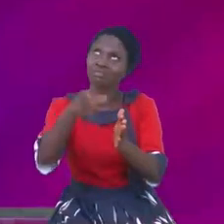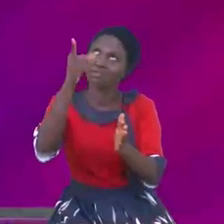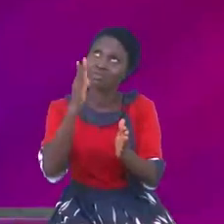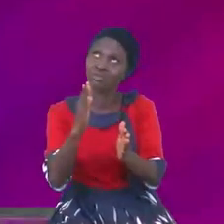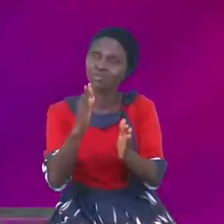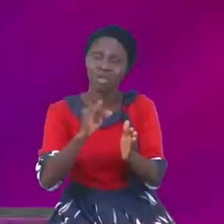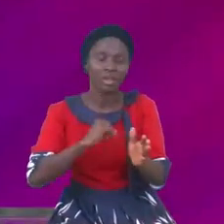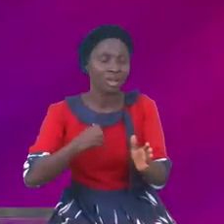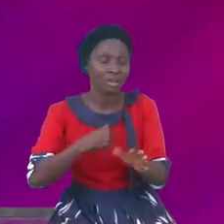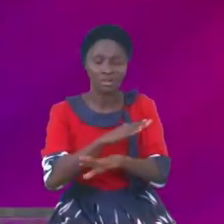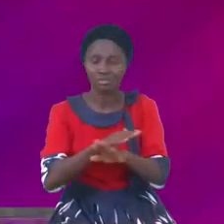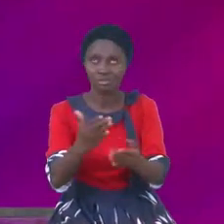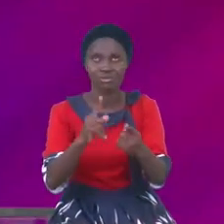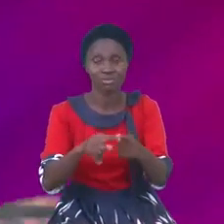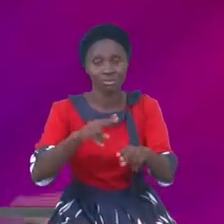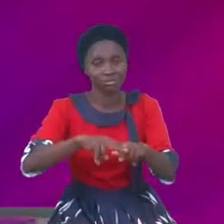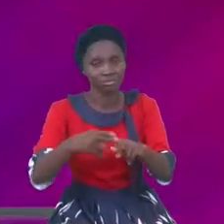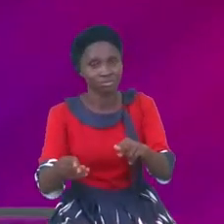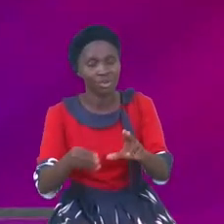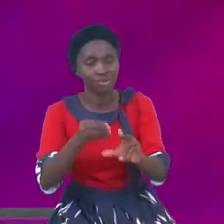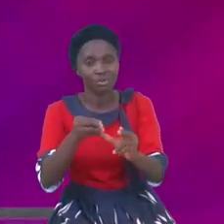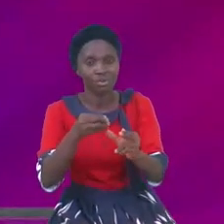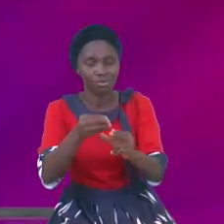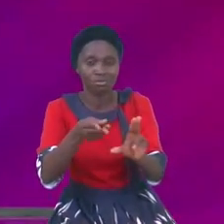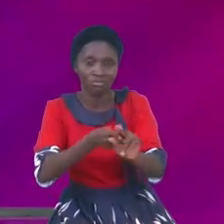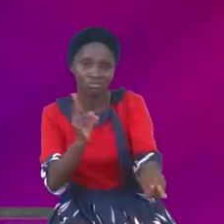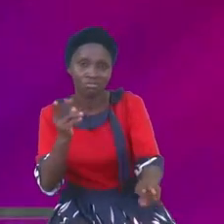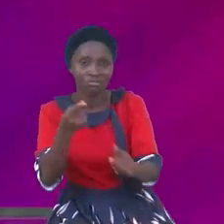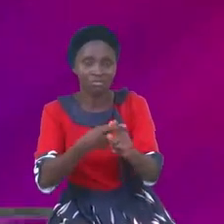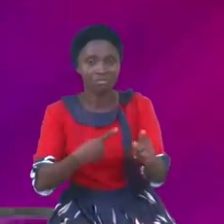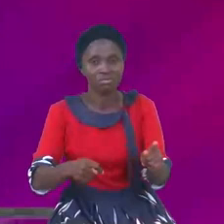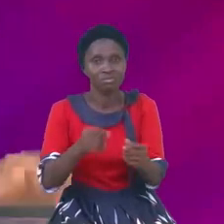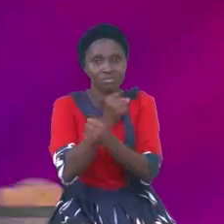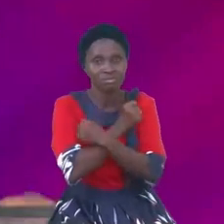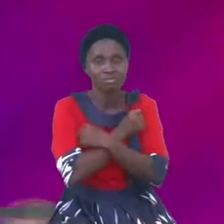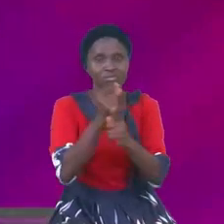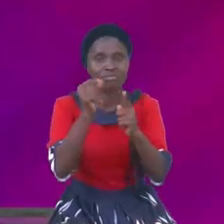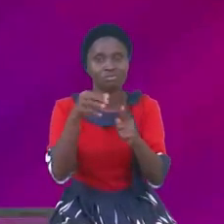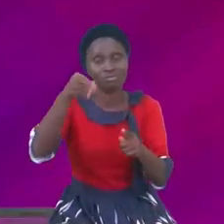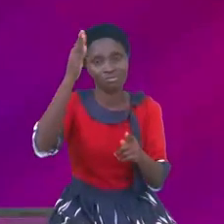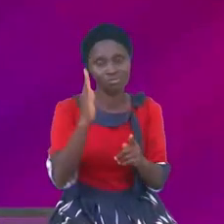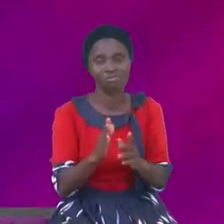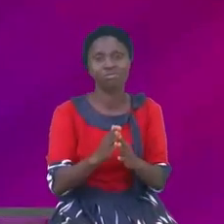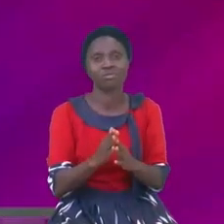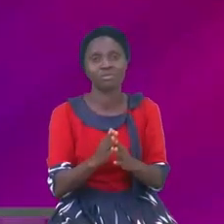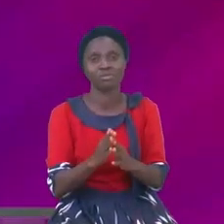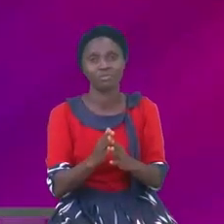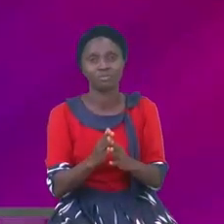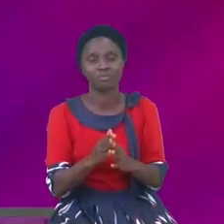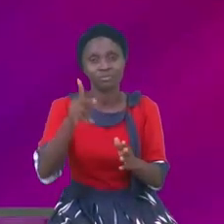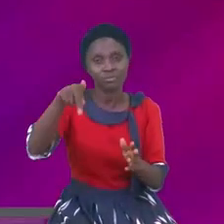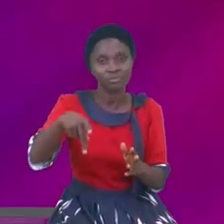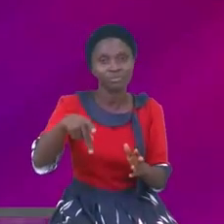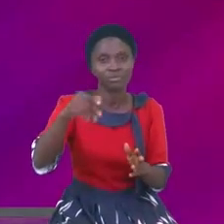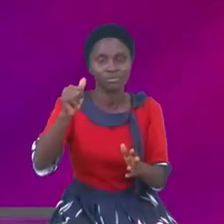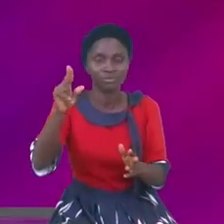le Seigneur. Le surintendant est devenu votre ennemi. De vous avoir dit la vérité, Acab a dit que